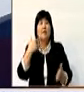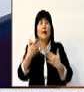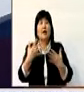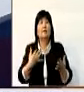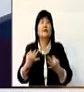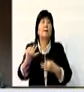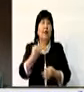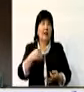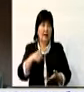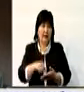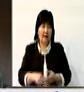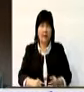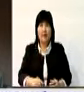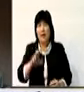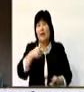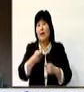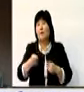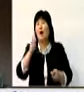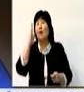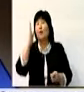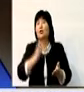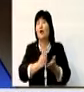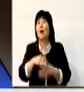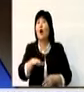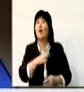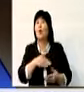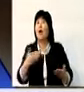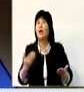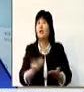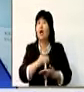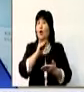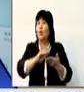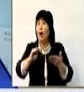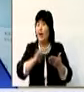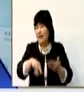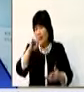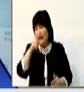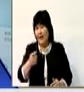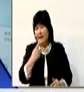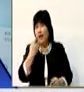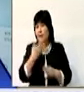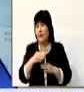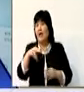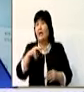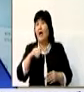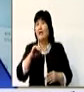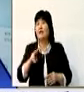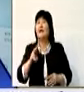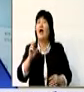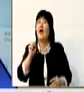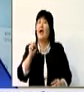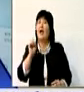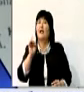салды. Елбасы болашаққа бағдар рухани жаңғыру мақаласында қазақ тілін біртіндеп латын әліпбиіне көшіру